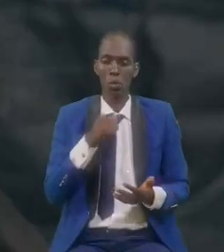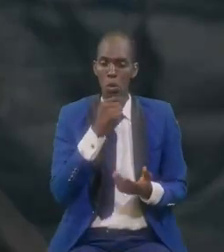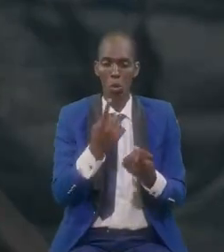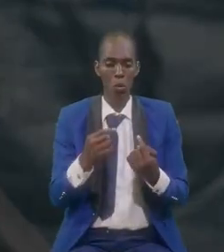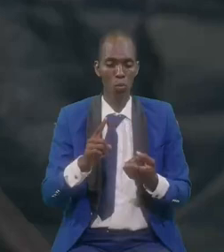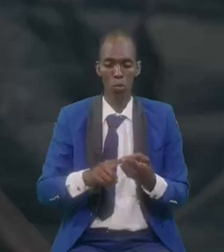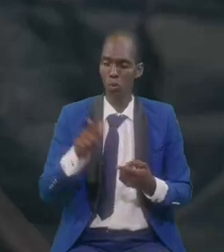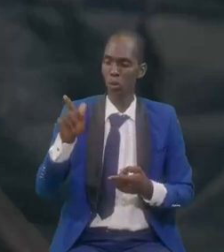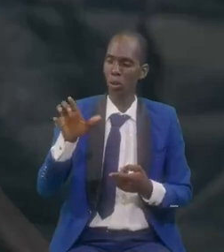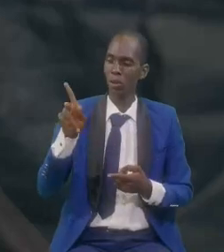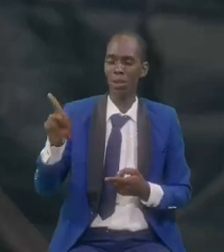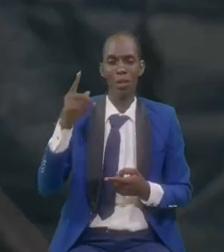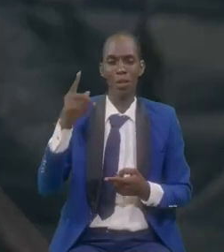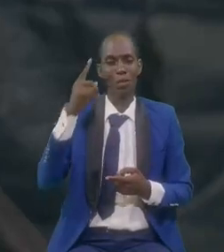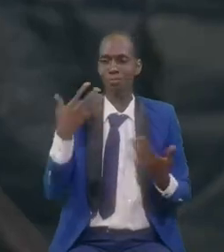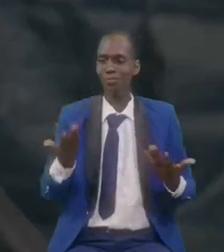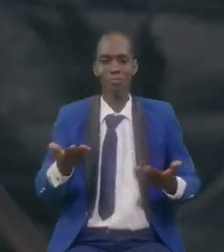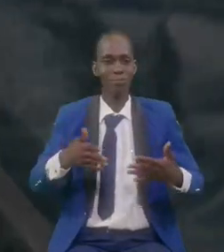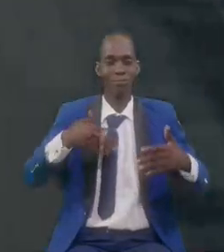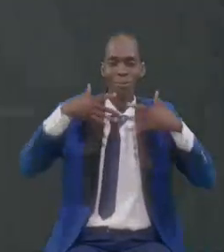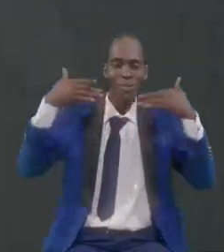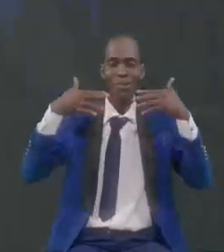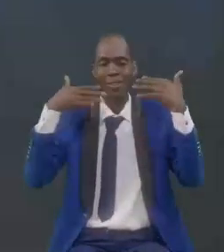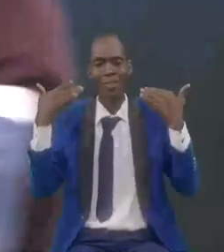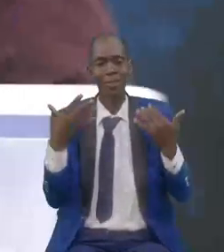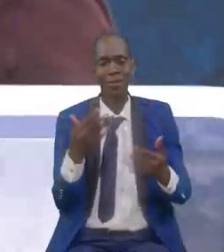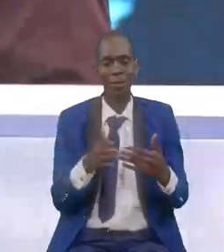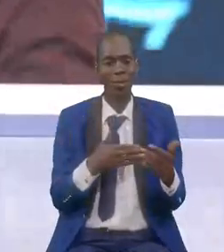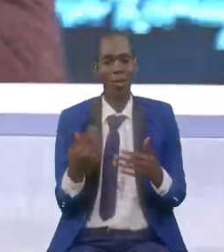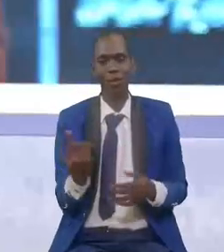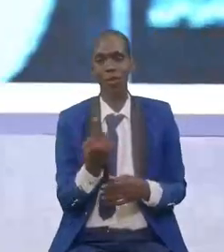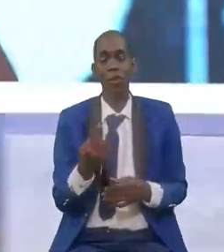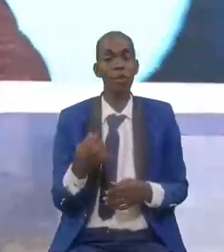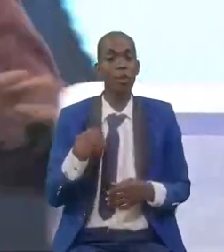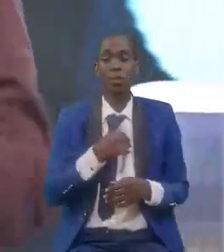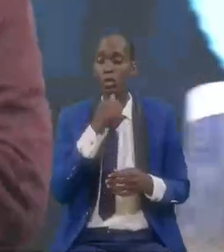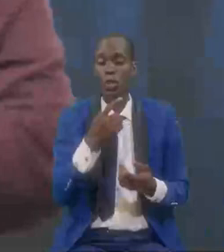croisade JCK pour un divertissement. Nous ne sommes pas venus à JCK